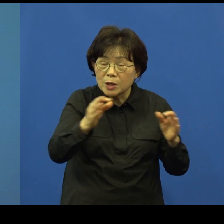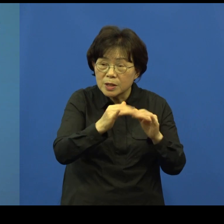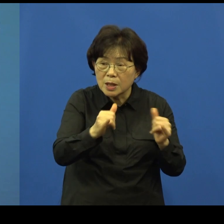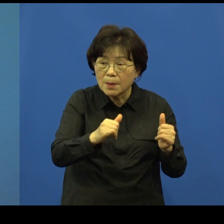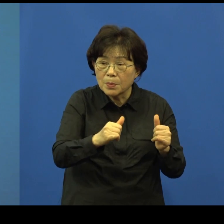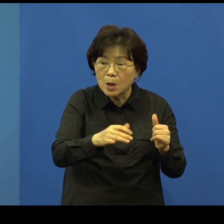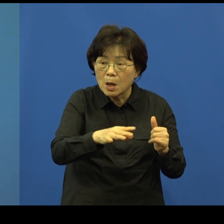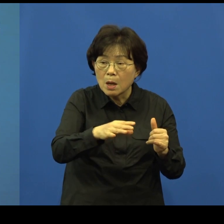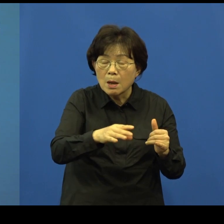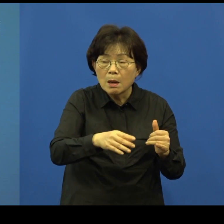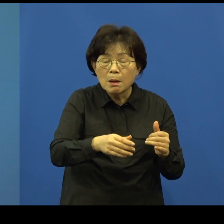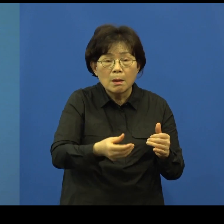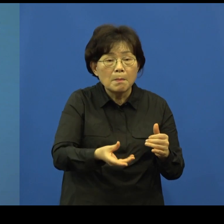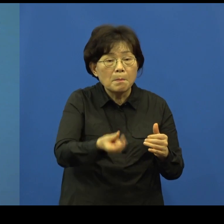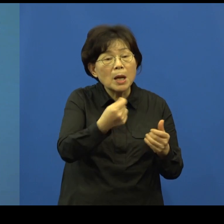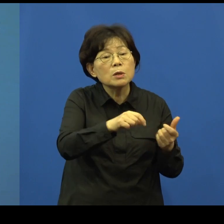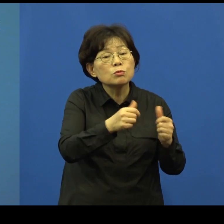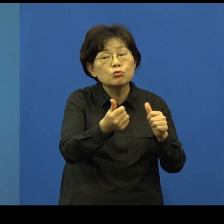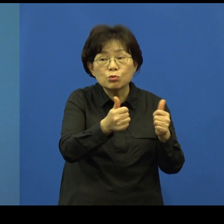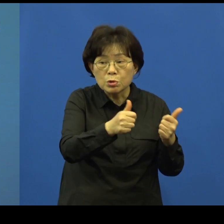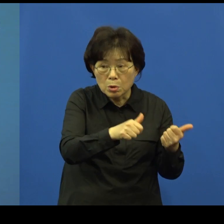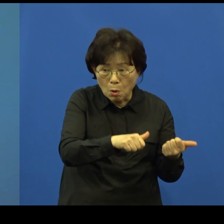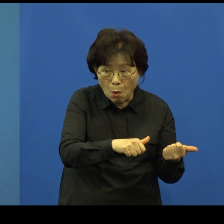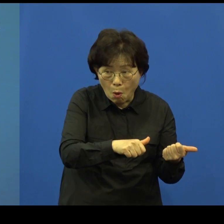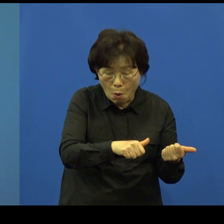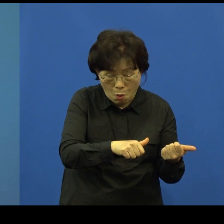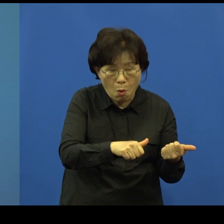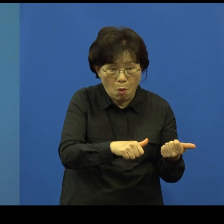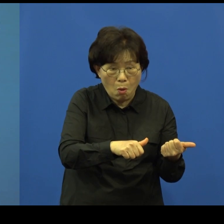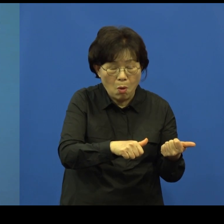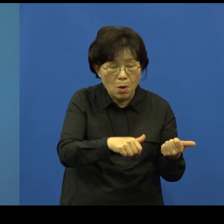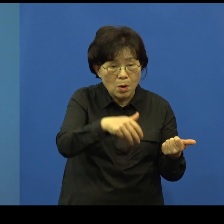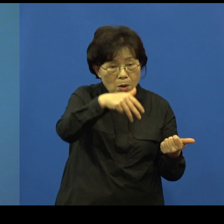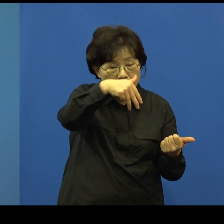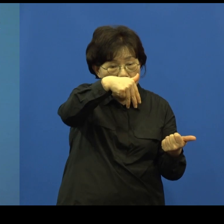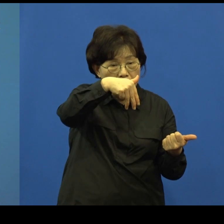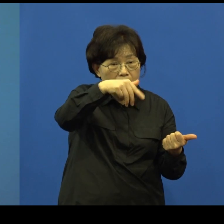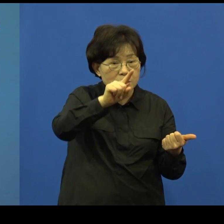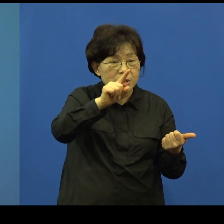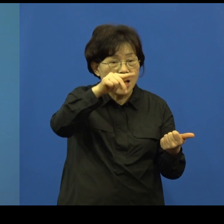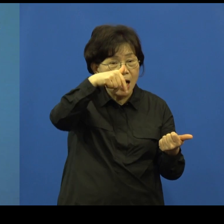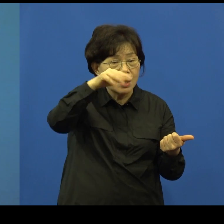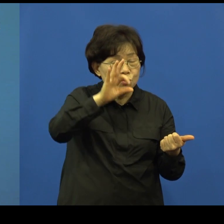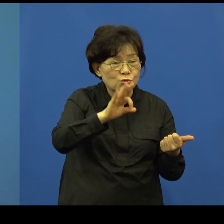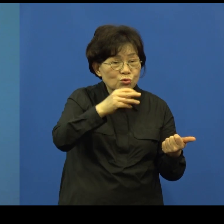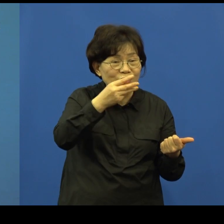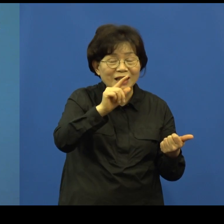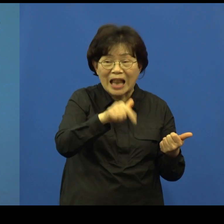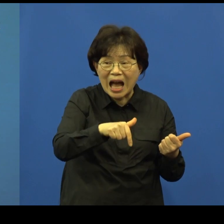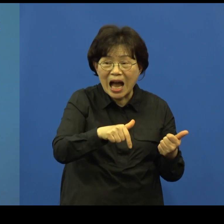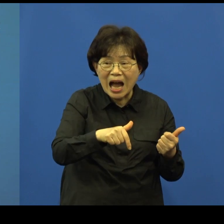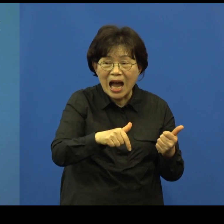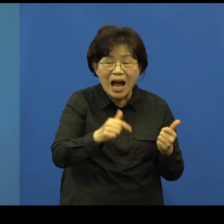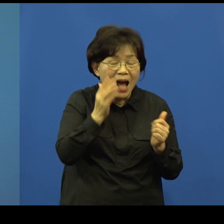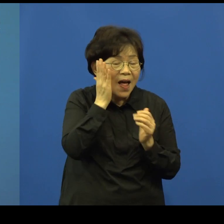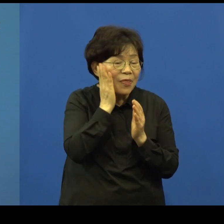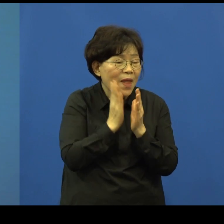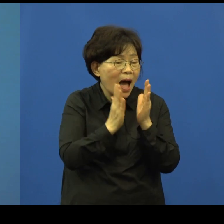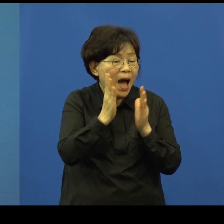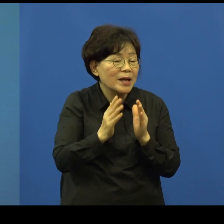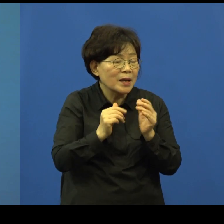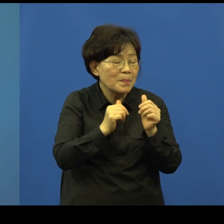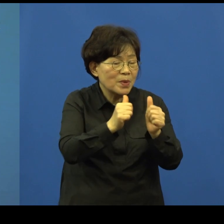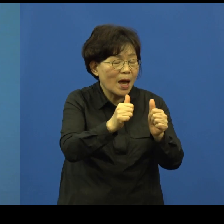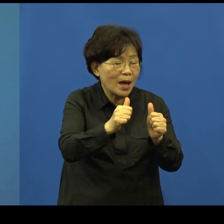여러분 아시죠? 전에 내가 한번 쭉 했어요. 뭐 차중약에 낙엽 따라가 버린 사람, 낙엽 따라 가셨어요. 전부 다 뭐